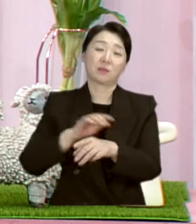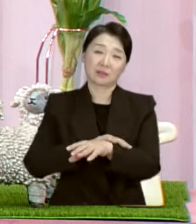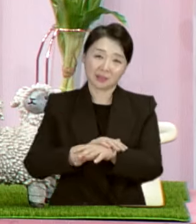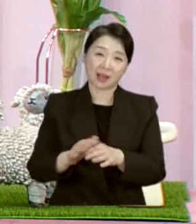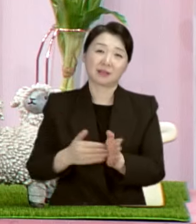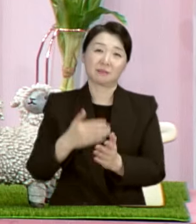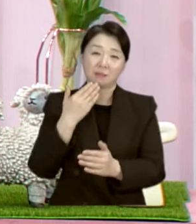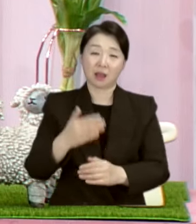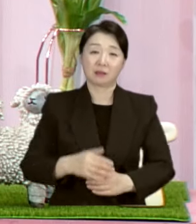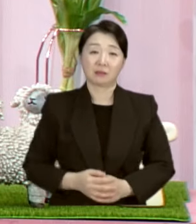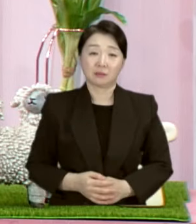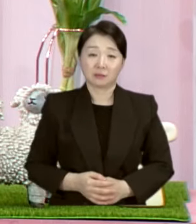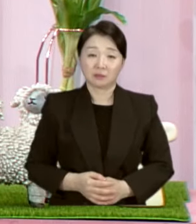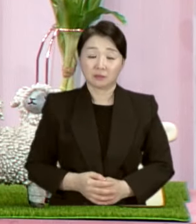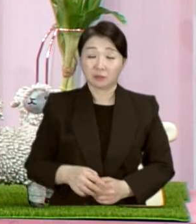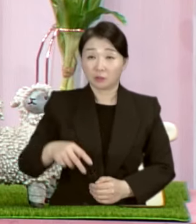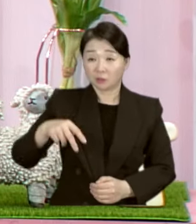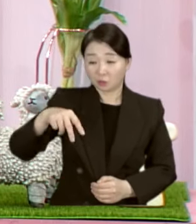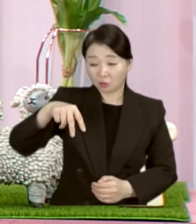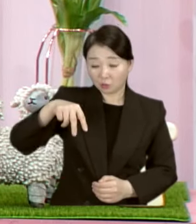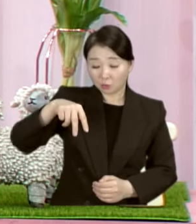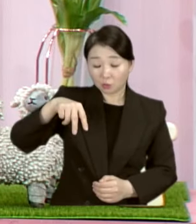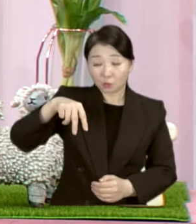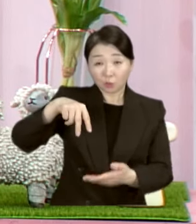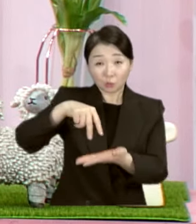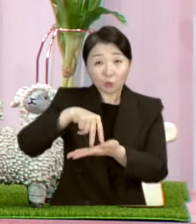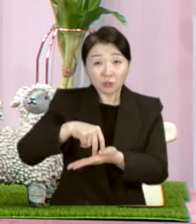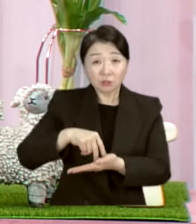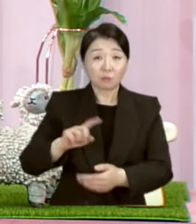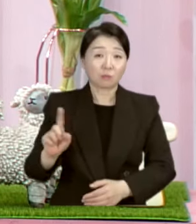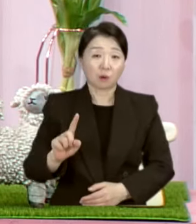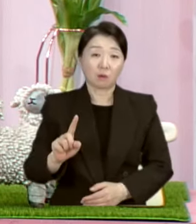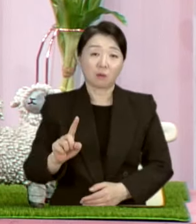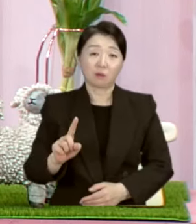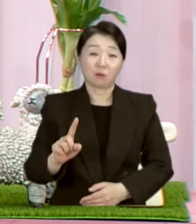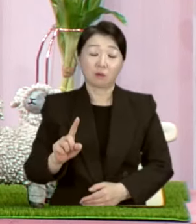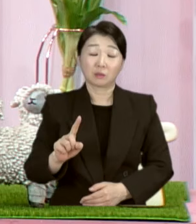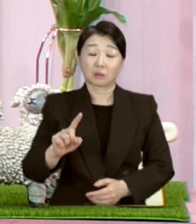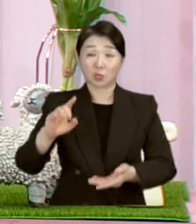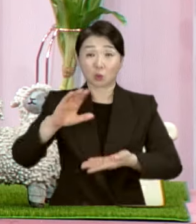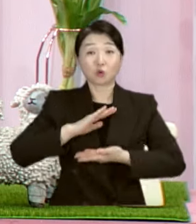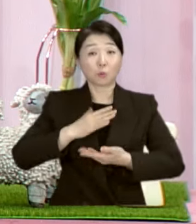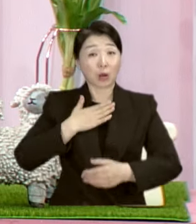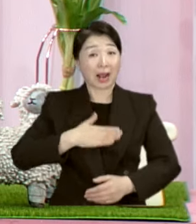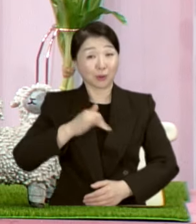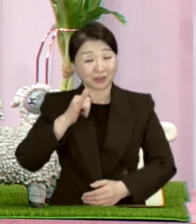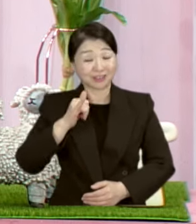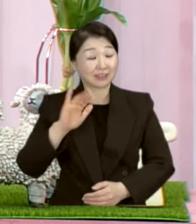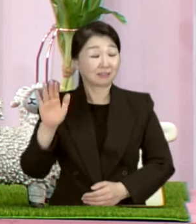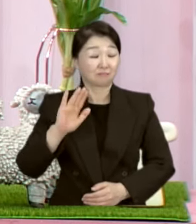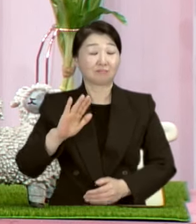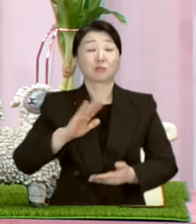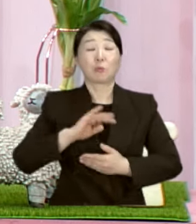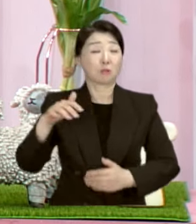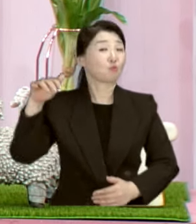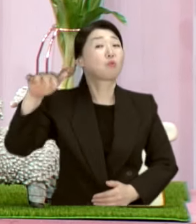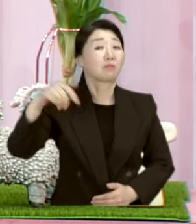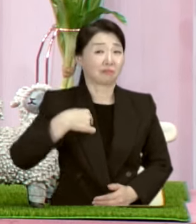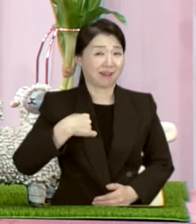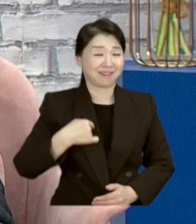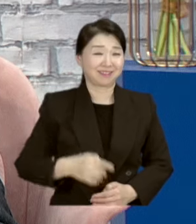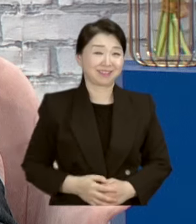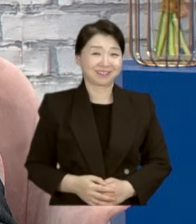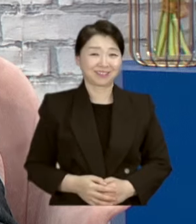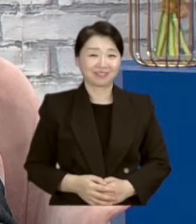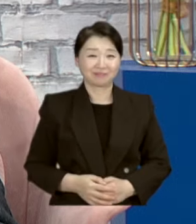그게 가능해졌어요. 포지션이 어디예요? 저 같은 경우는 많은 사람들이 이제 골키퍼로 알고 있는데 최전방